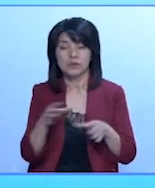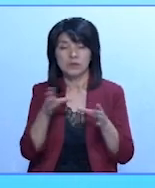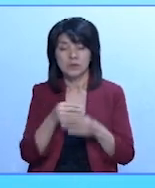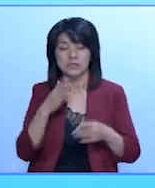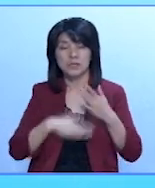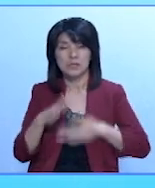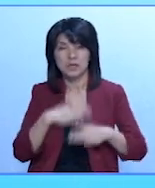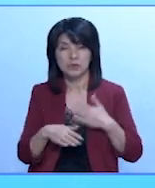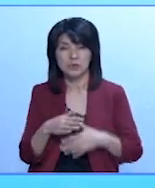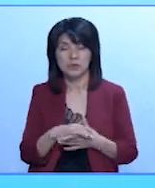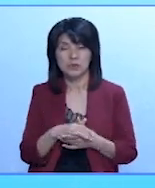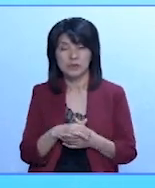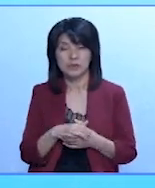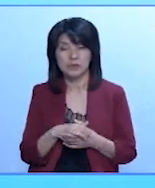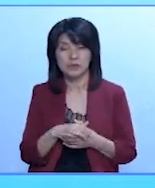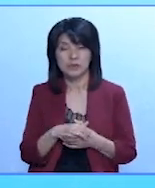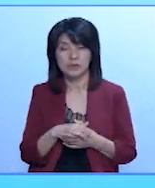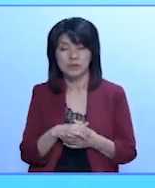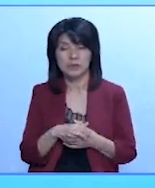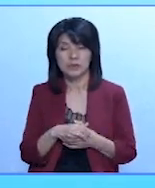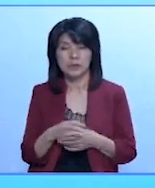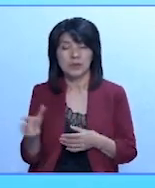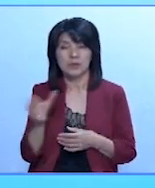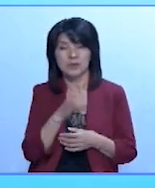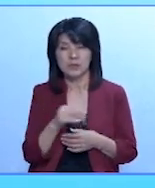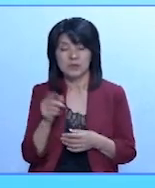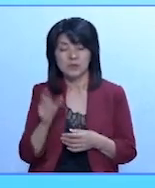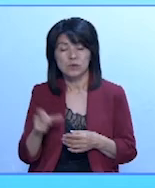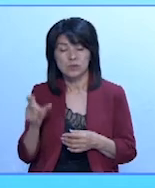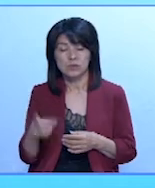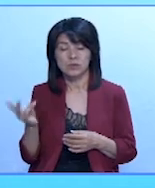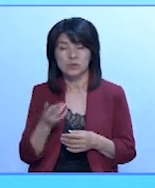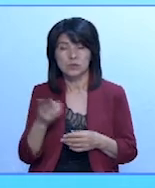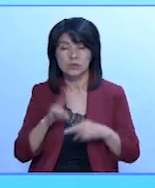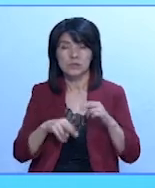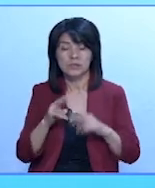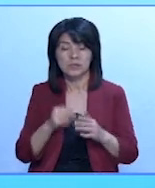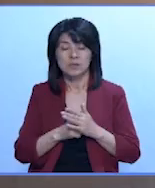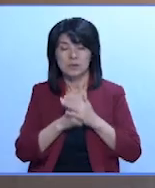Әрине енді адамда көтеріңкі көңілімеге